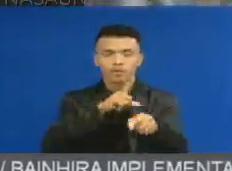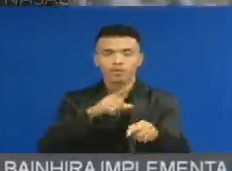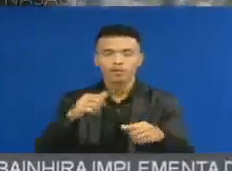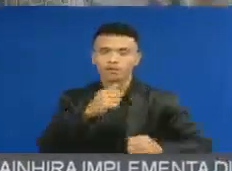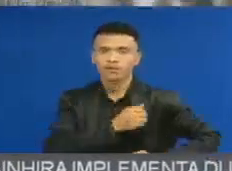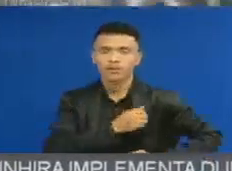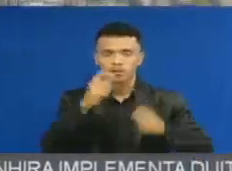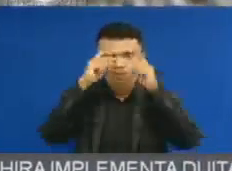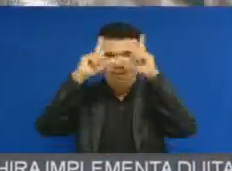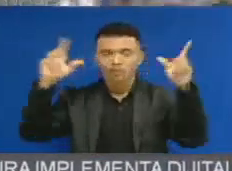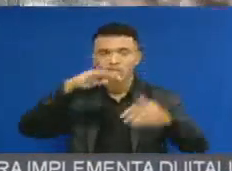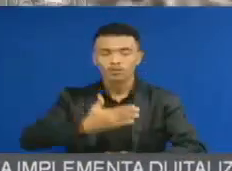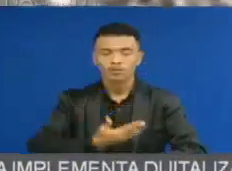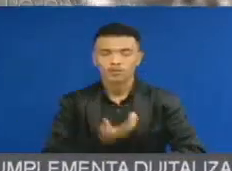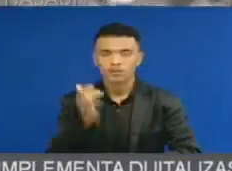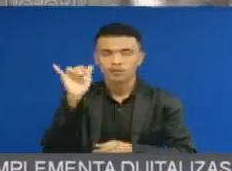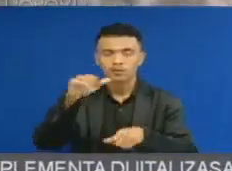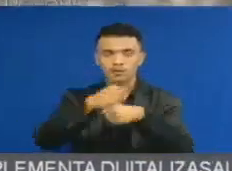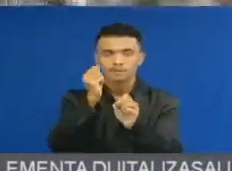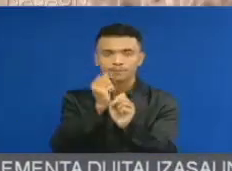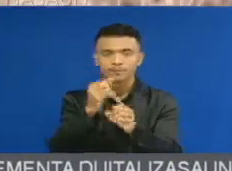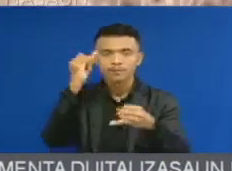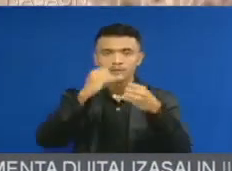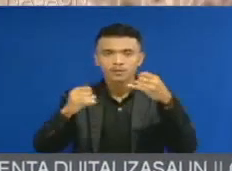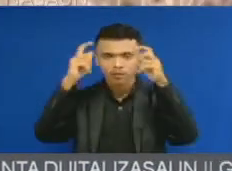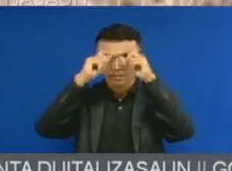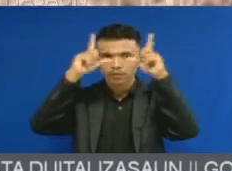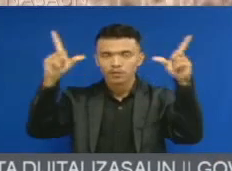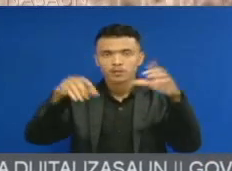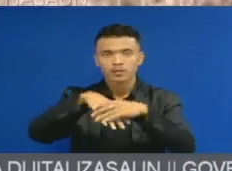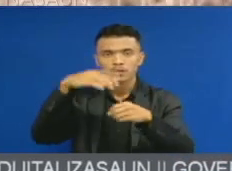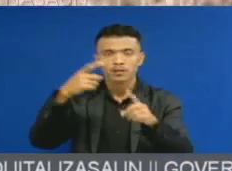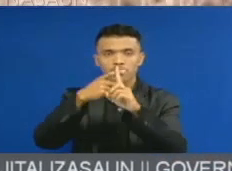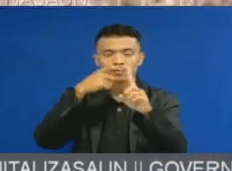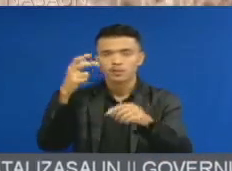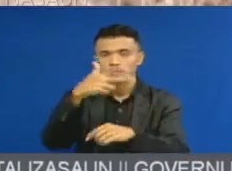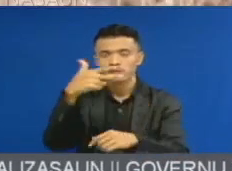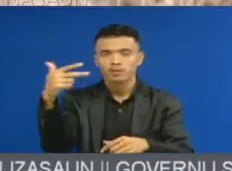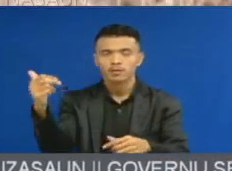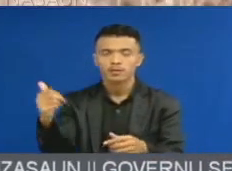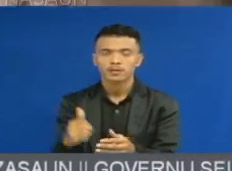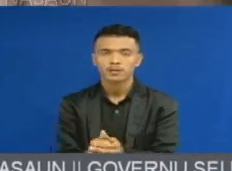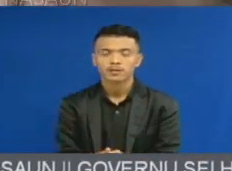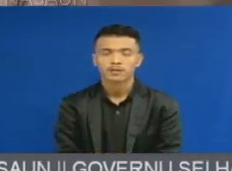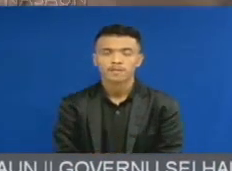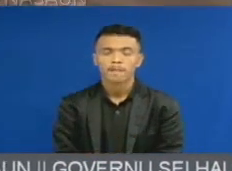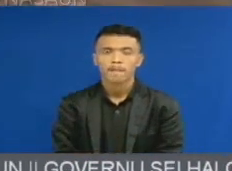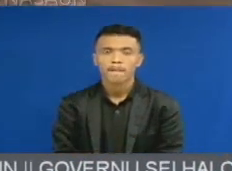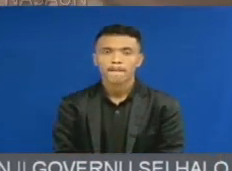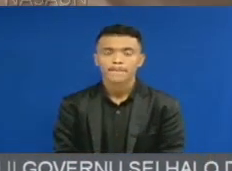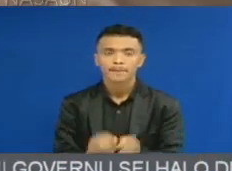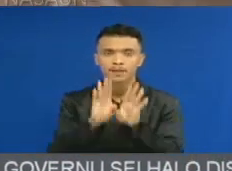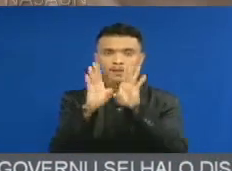toma kalau. Iku shubai, Timor Leste koreang husi negara kesatuan Republik Indonesia NKRI.